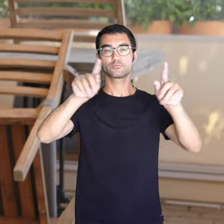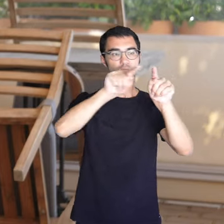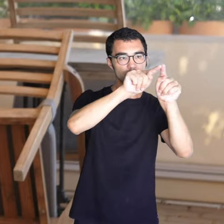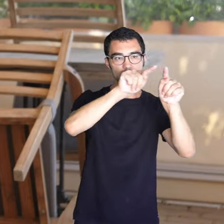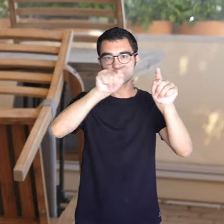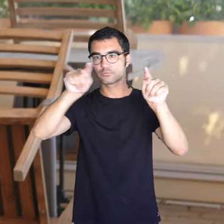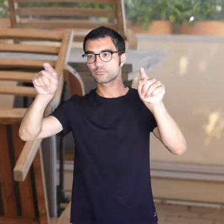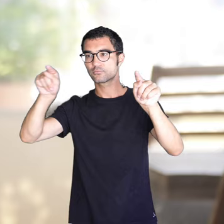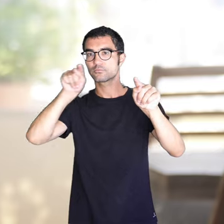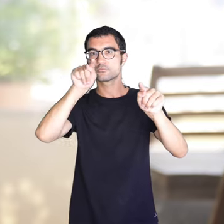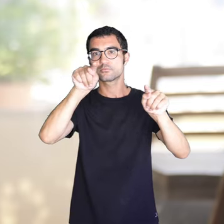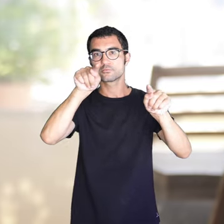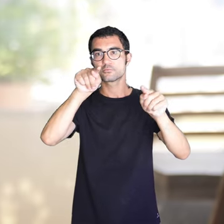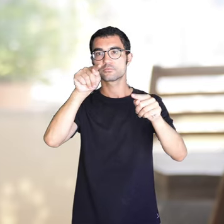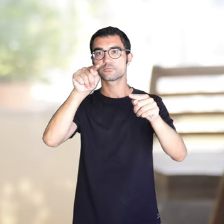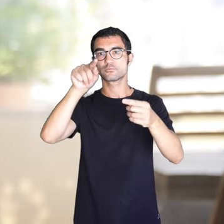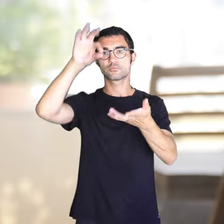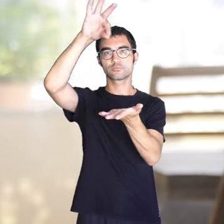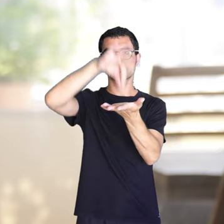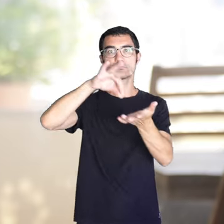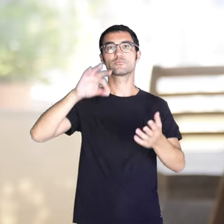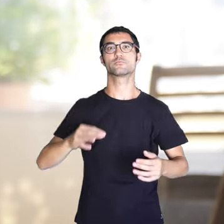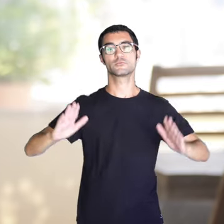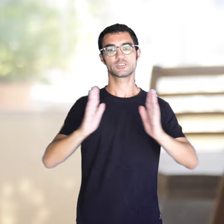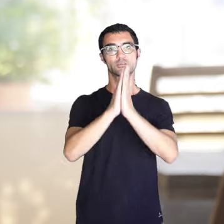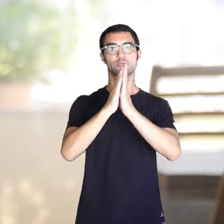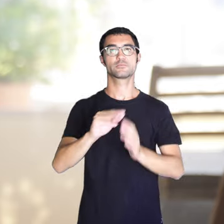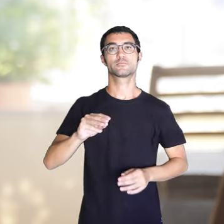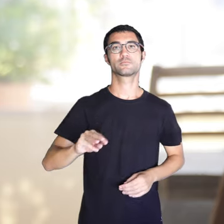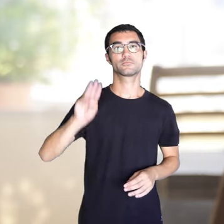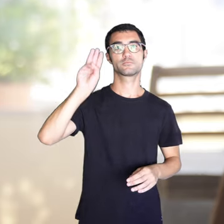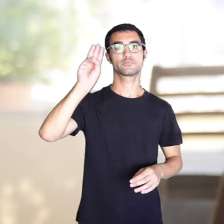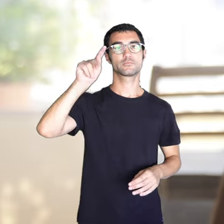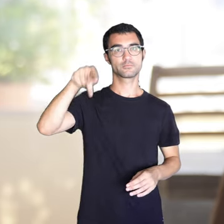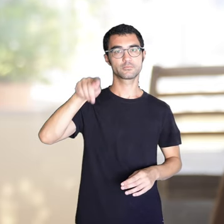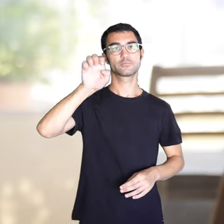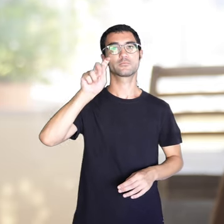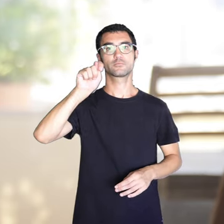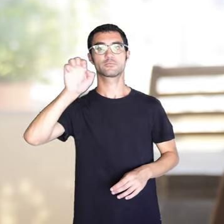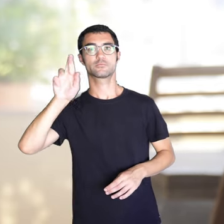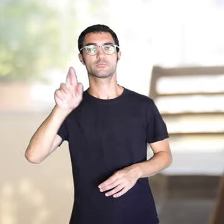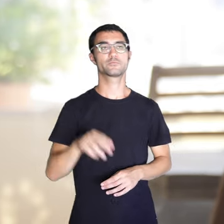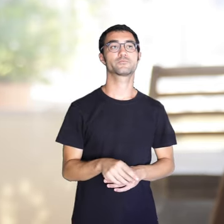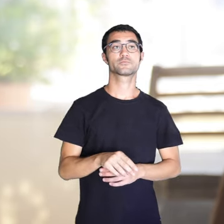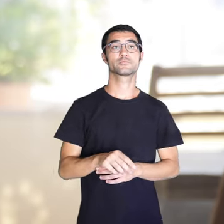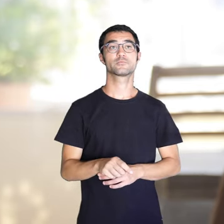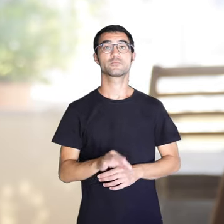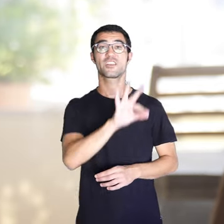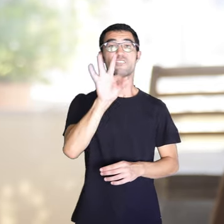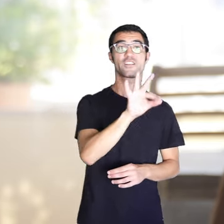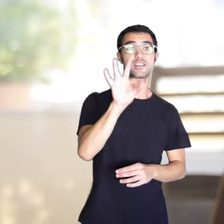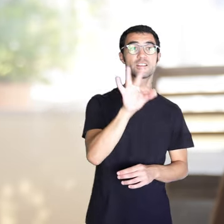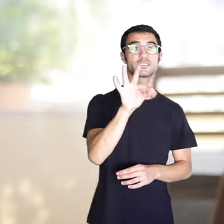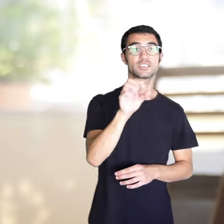segon com que Sant Pere. Si Sant Pere busquen divendres, fèiem dijous, divendres, altres diumenges. Si